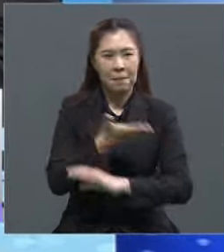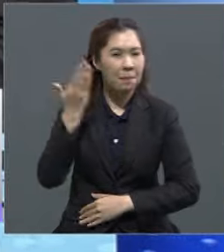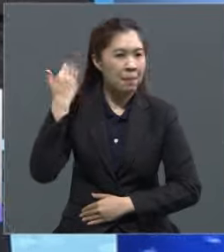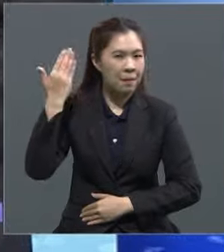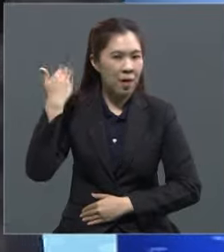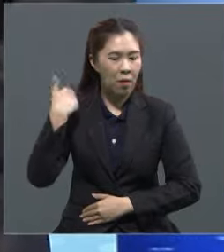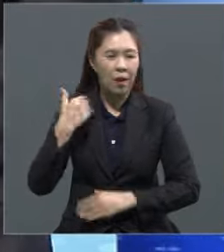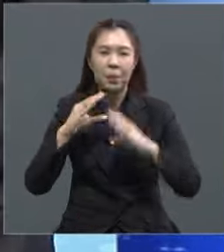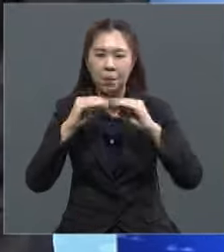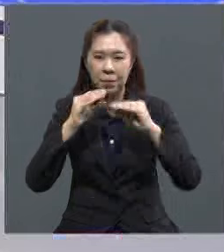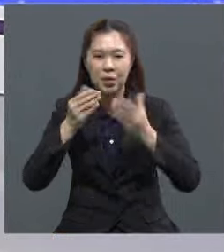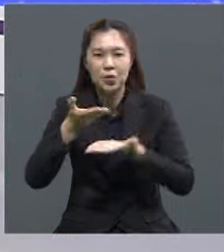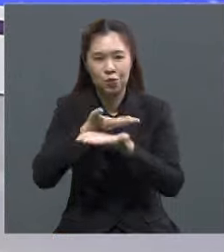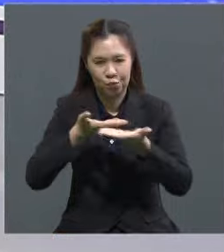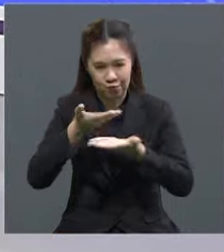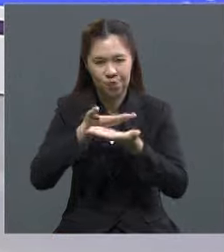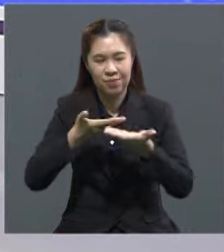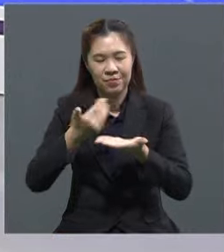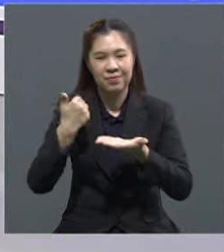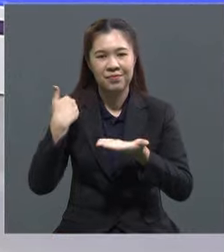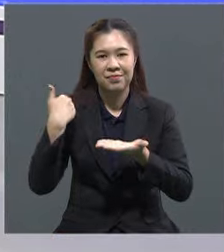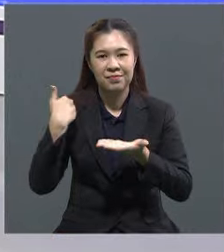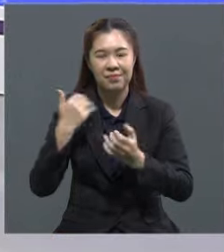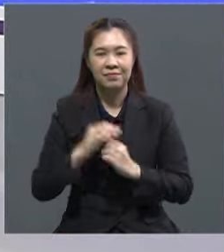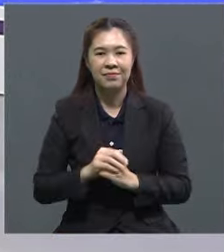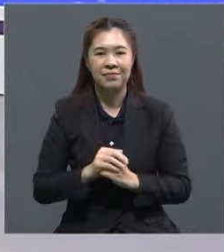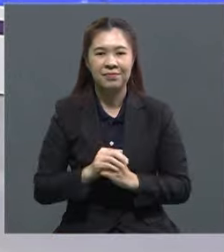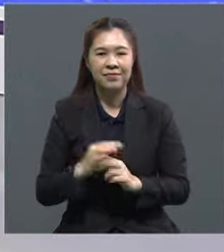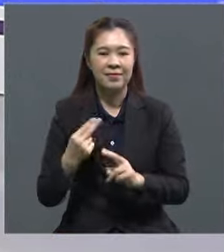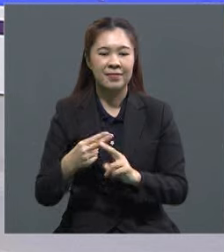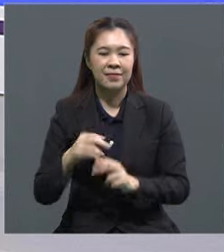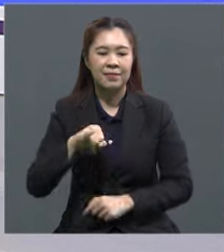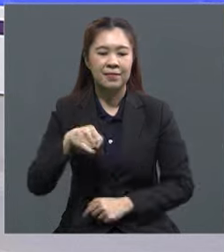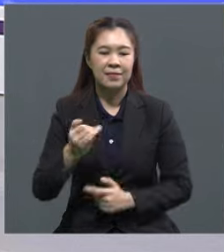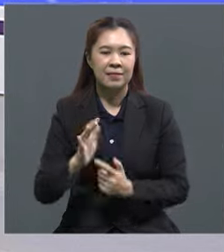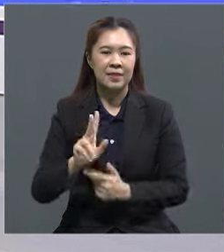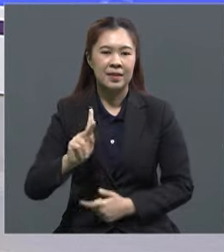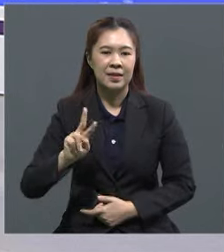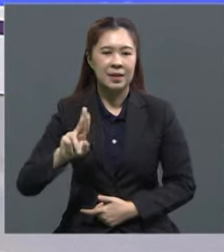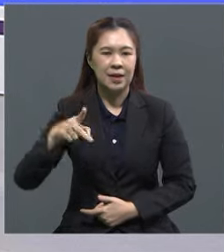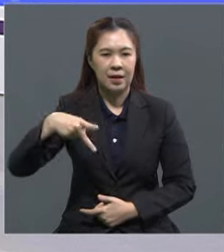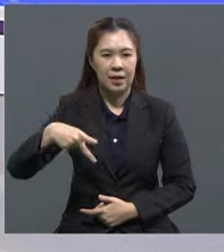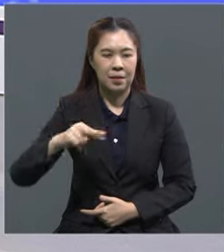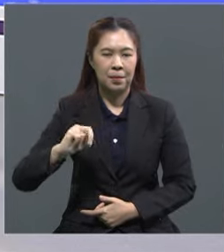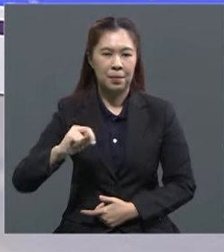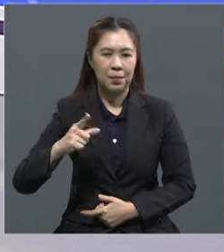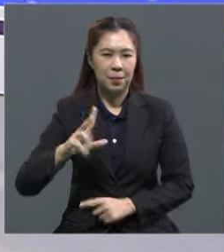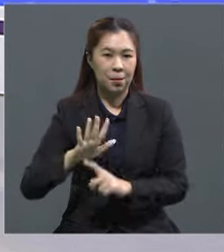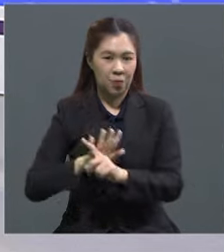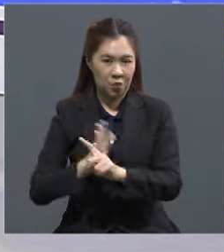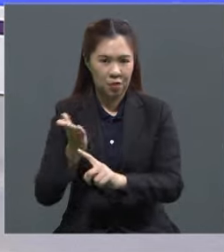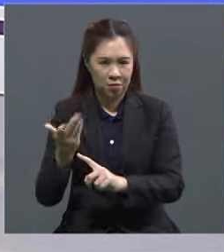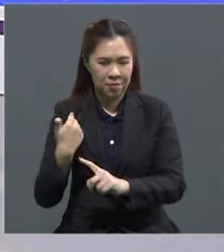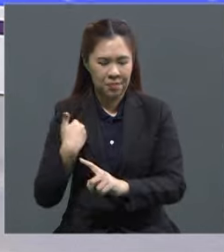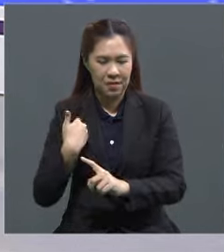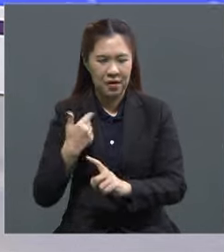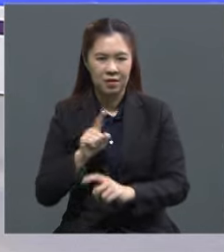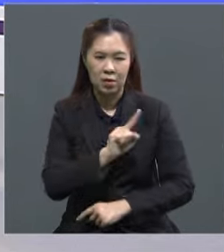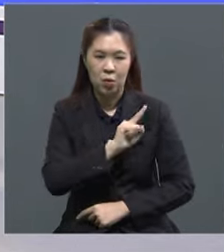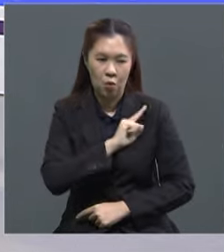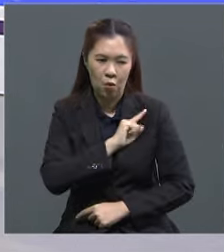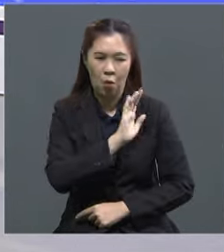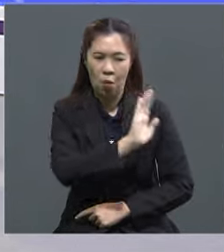รัฐมนตรีประจำสำนักนยกรัฐมนตรีท่านท่านจักรพงษ์แสงมณีก็ได้มีการเรียกประชุมกันนะครับก็ได้มีการมอบหมายหน่วยงานที่เกี่ยวข้องทั้ง